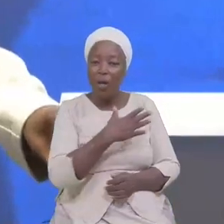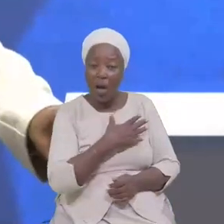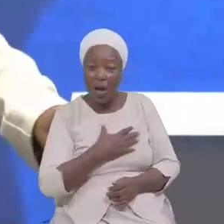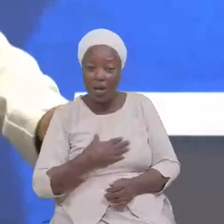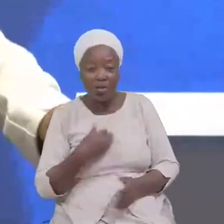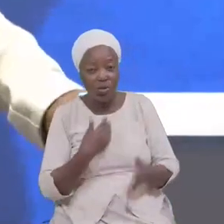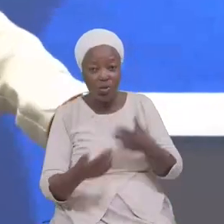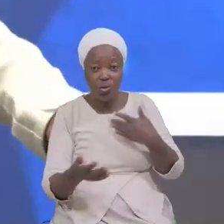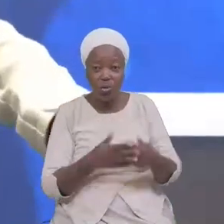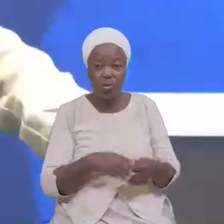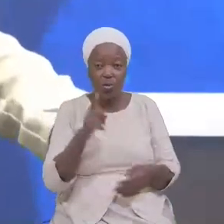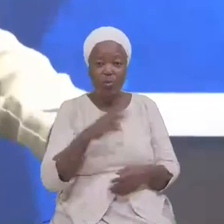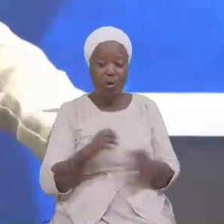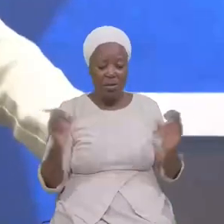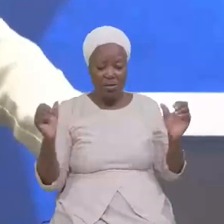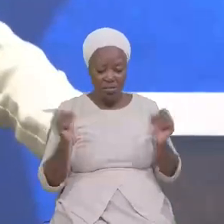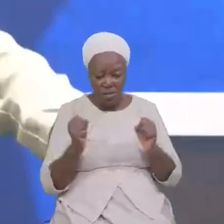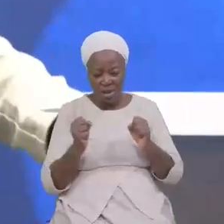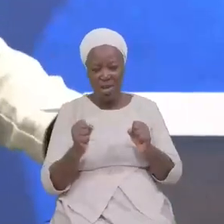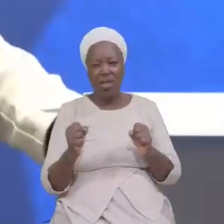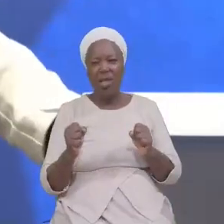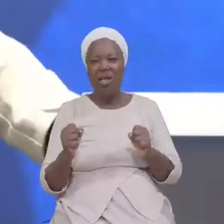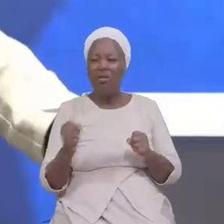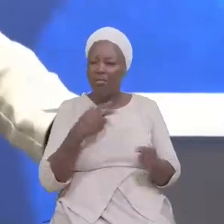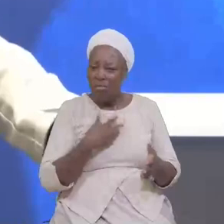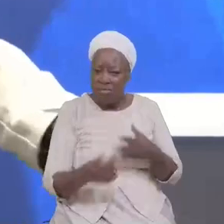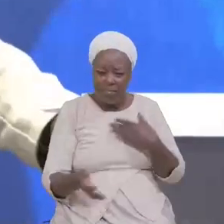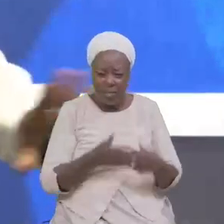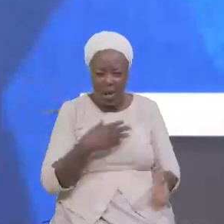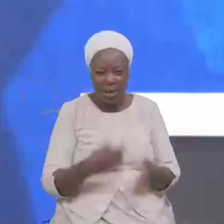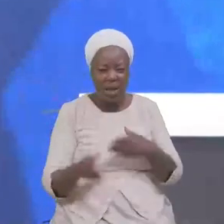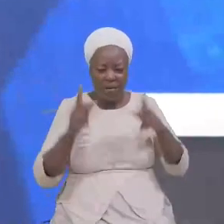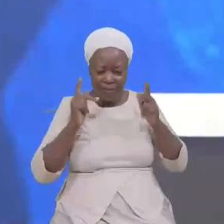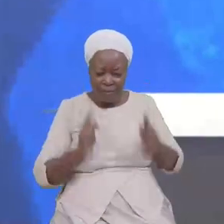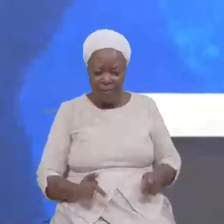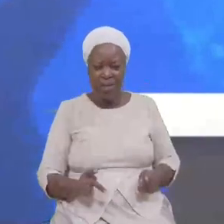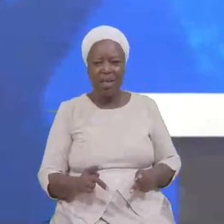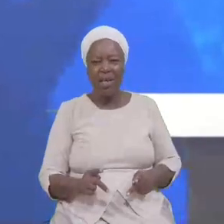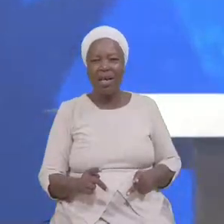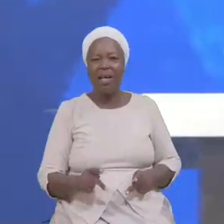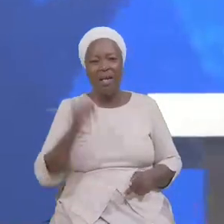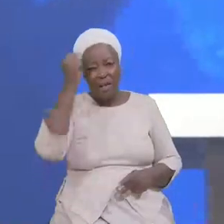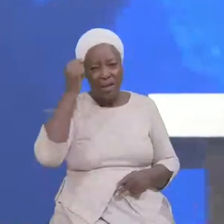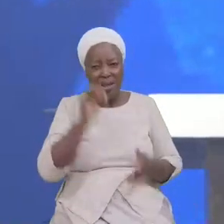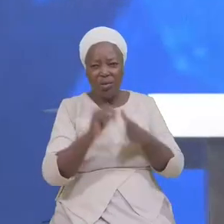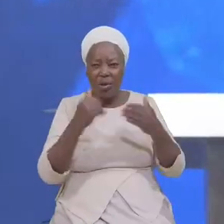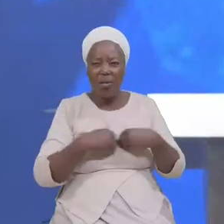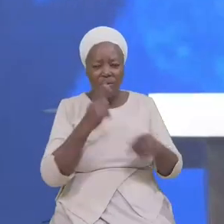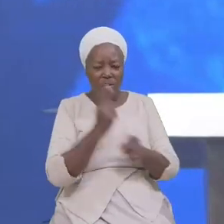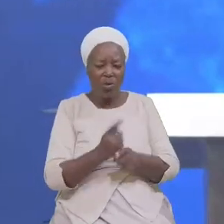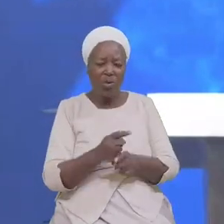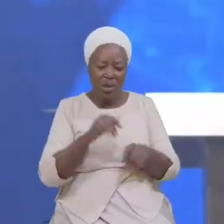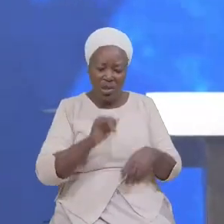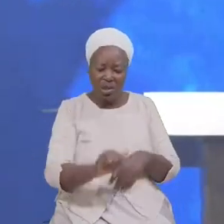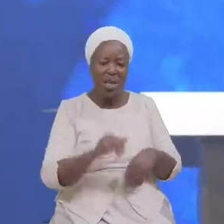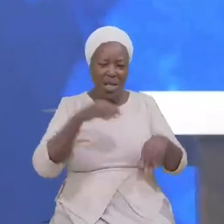Même si vous tremblez, même si vous tremblotez, quelles que soient les agitations physiques que vous avez, restez dedans et